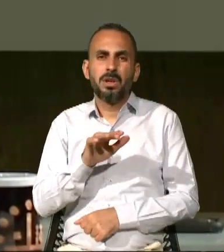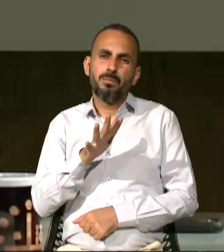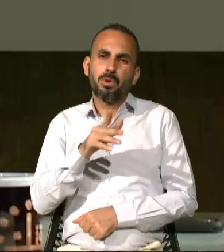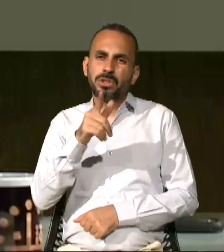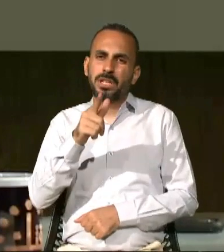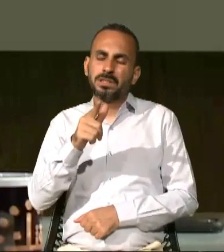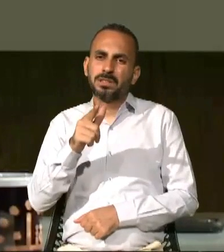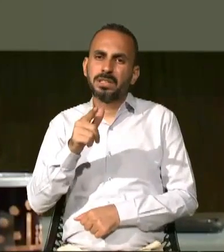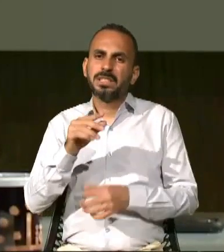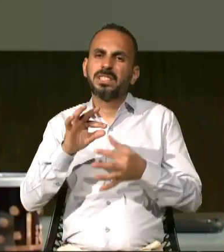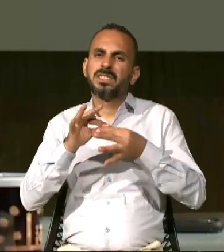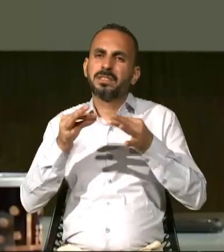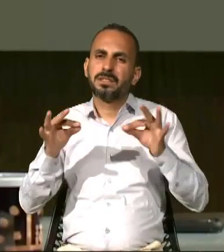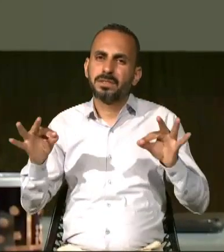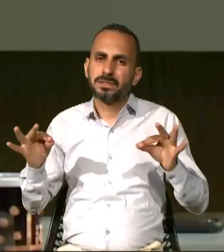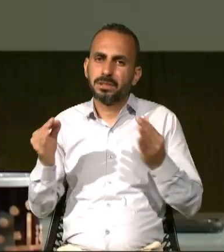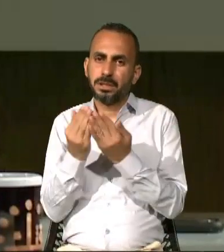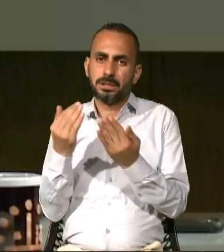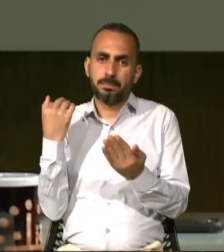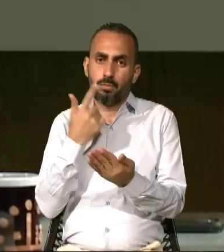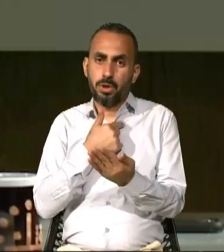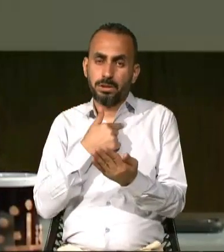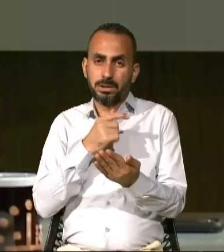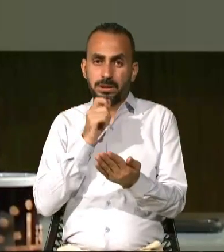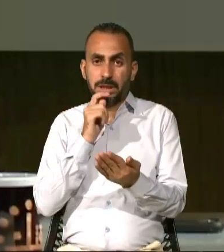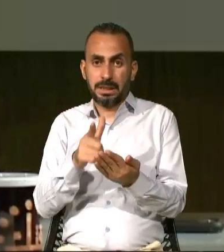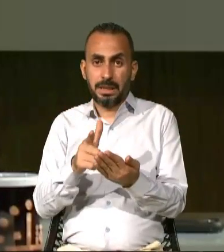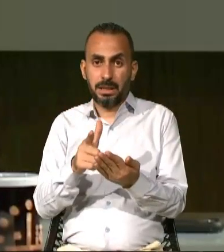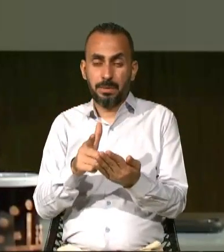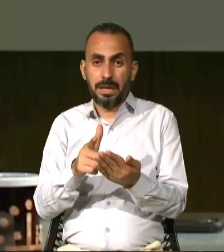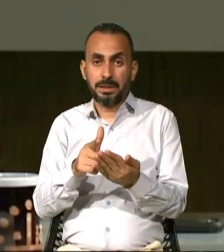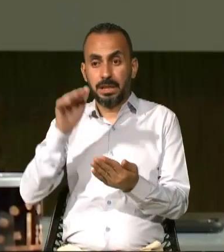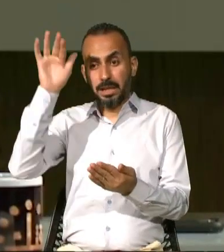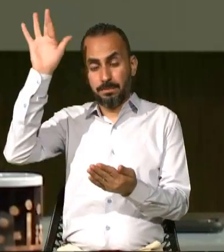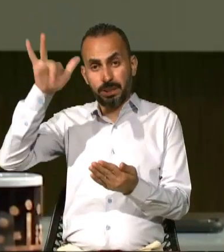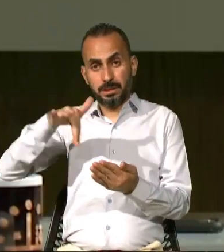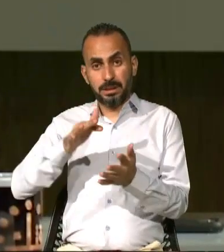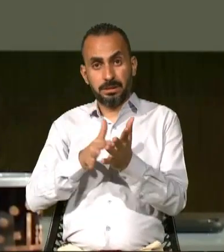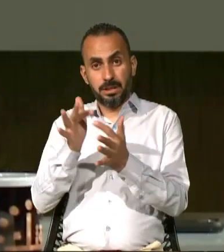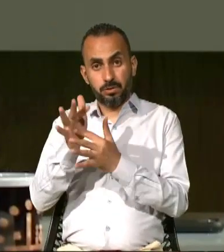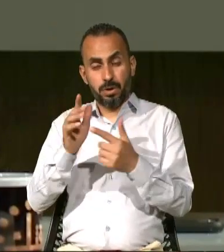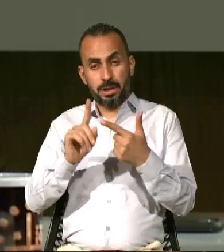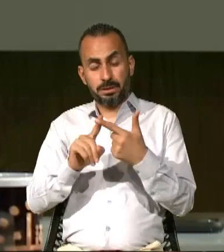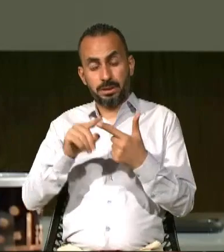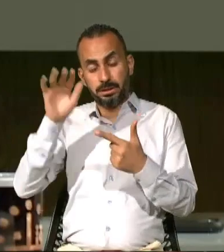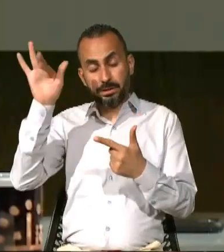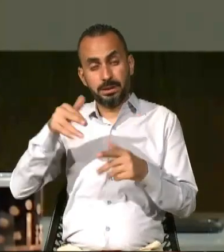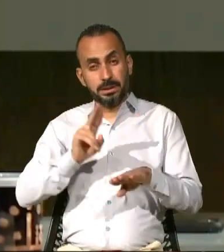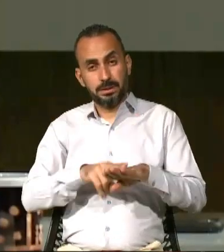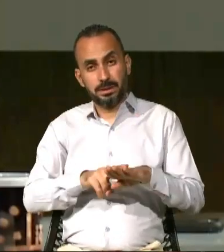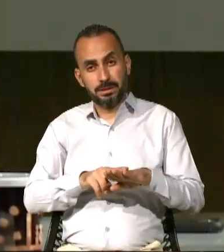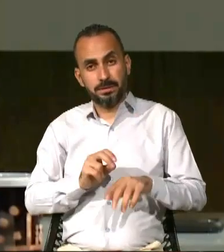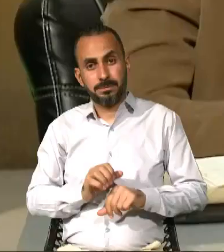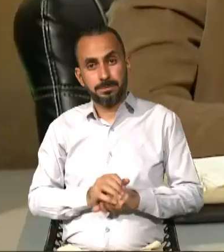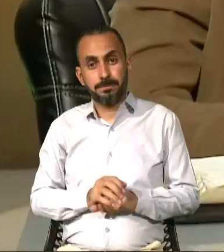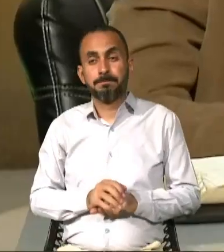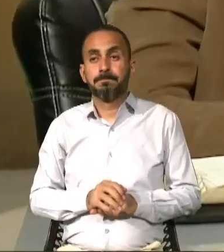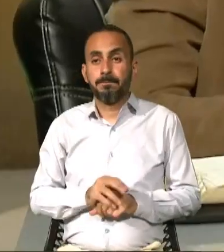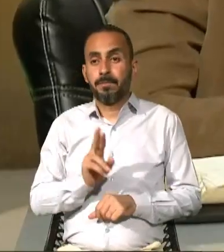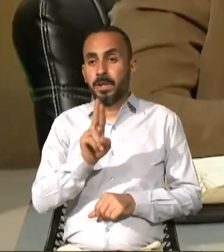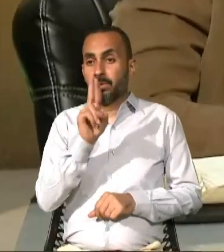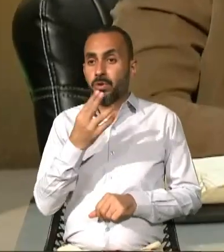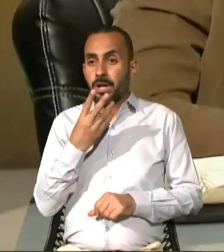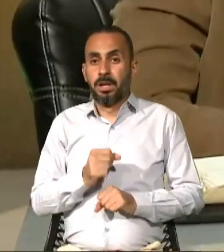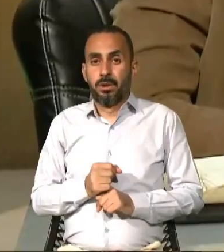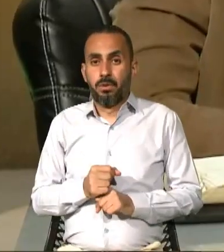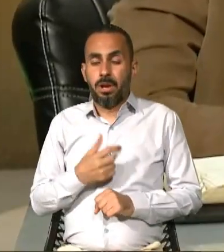هل الكتاب المقدس تحدث عن المجيء الثاني؟ سؤال جميل يا بونا، سؤال جميل قوي. عايز اقول لحضرتك